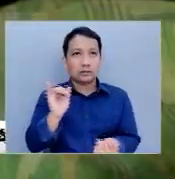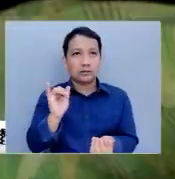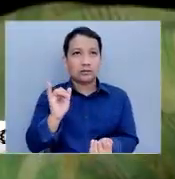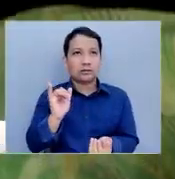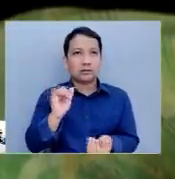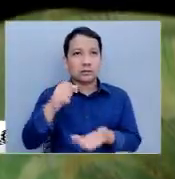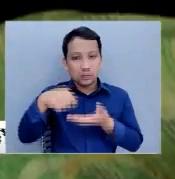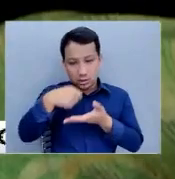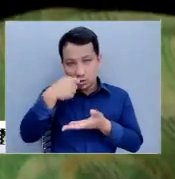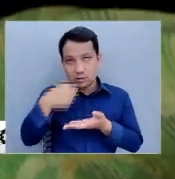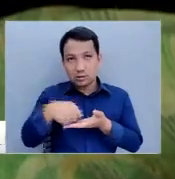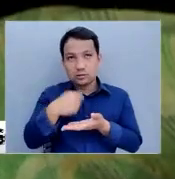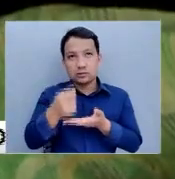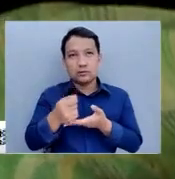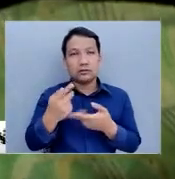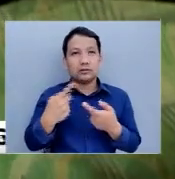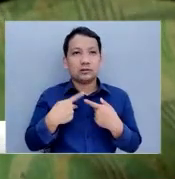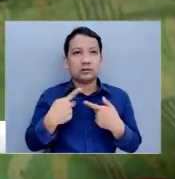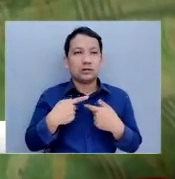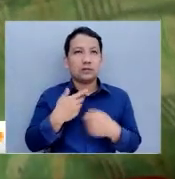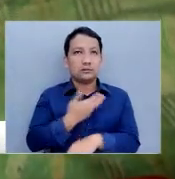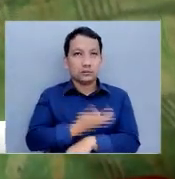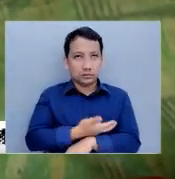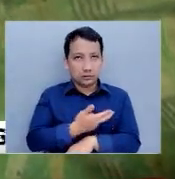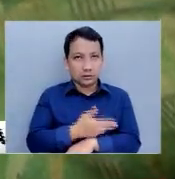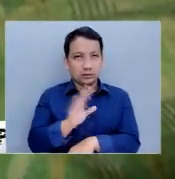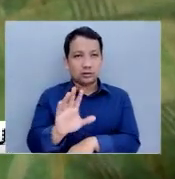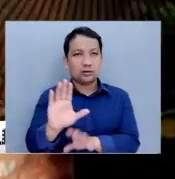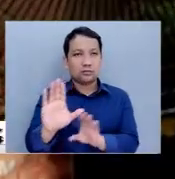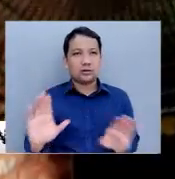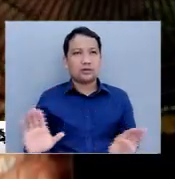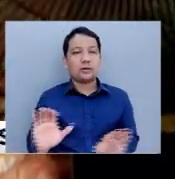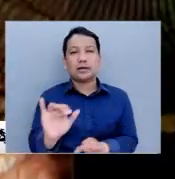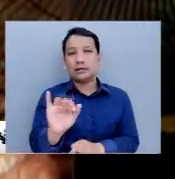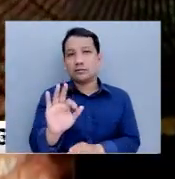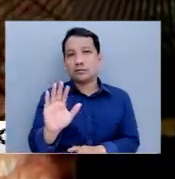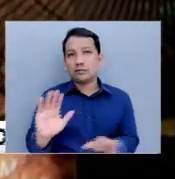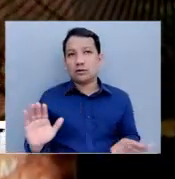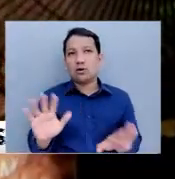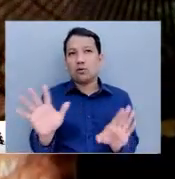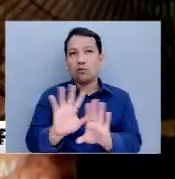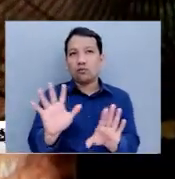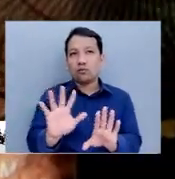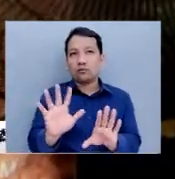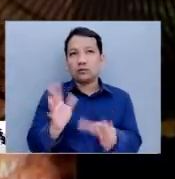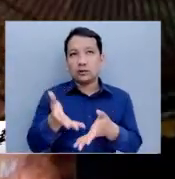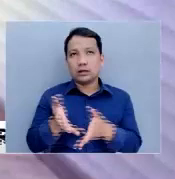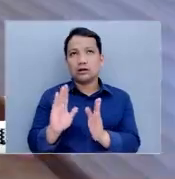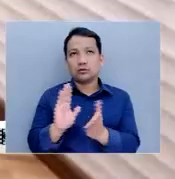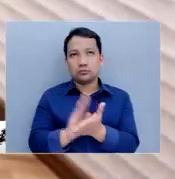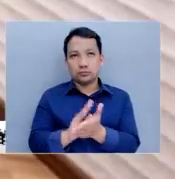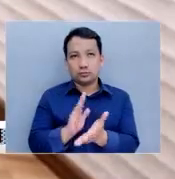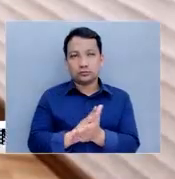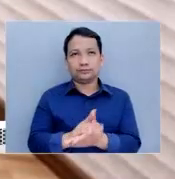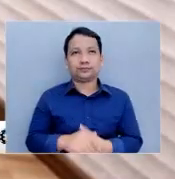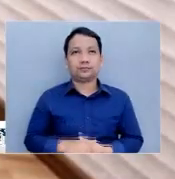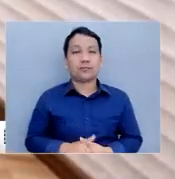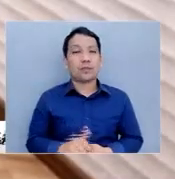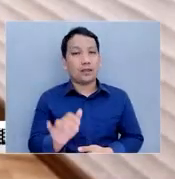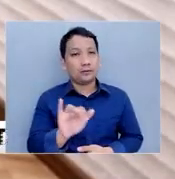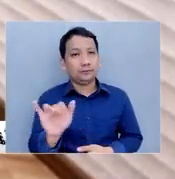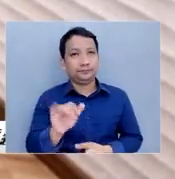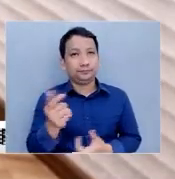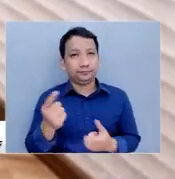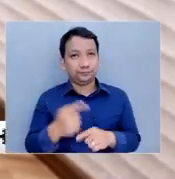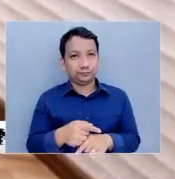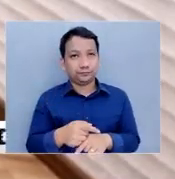sabaw. Tiyaki na may sapat na pahinga ang inyong mga anak. Kung maaari, huwag muna silang papasukin sa school. Pupwede rin po tayong gumamit